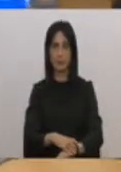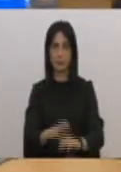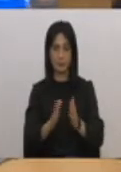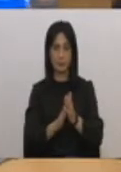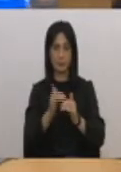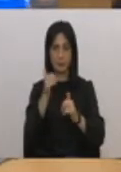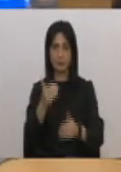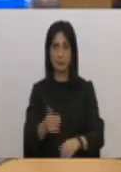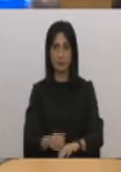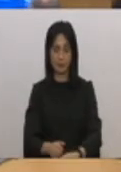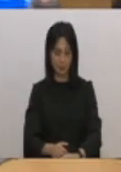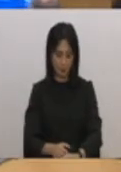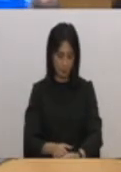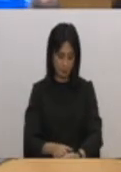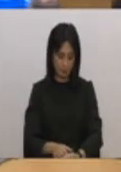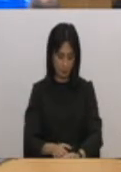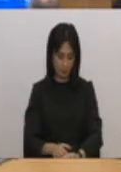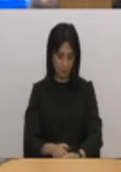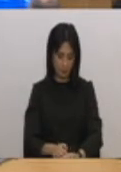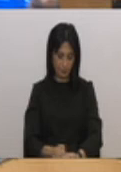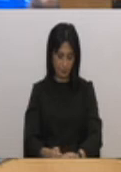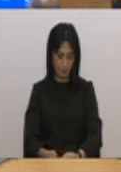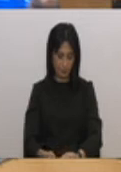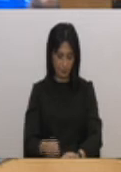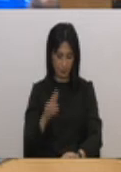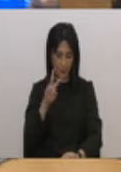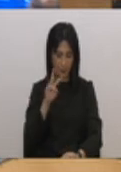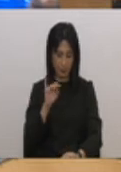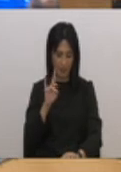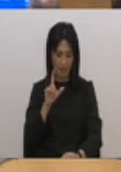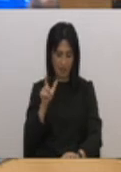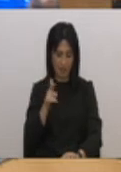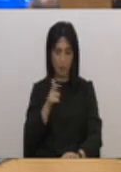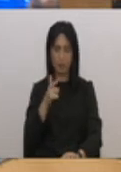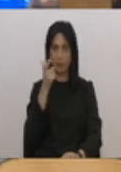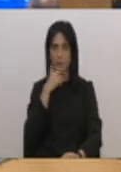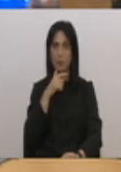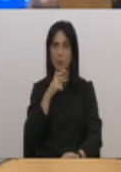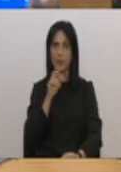როგორ ბატონი მამუკან დინარაძე მოემზადება ბატონი არჩილ თალაკ